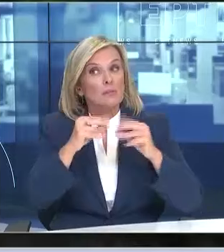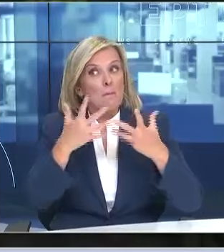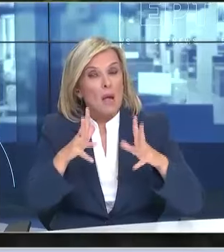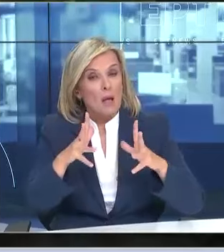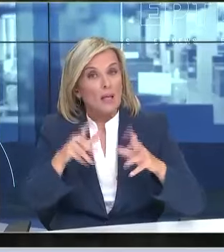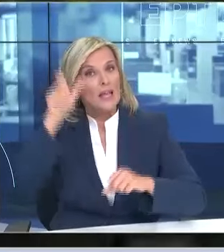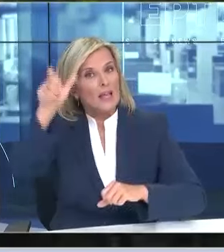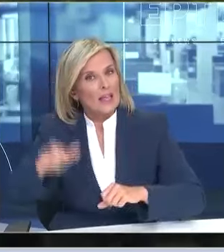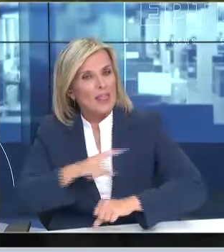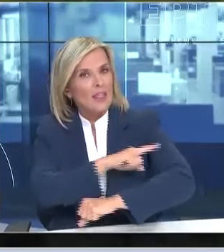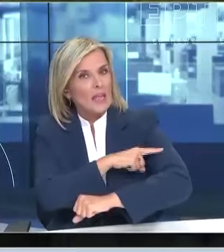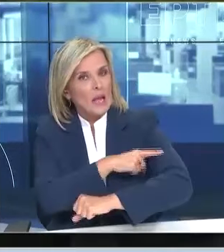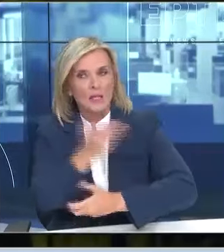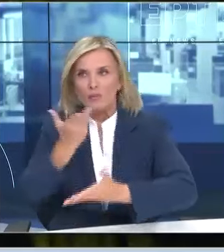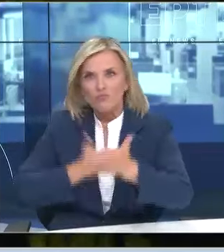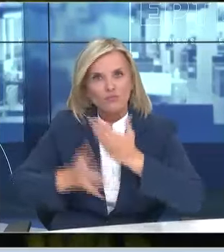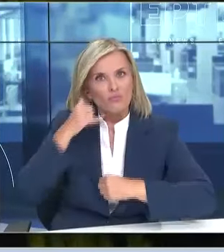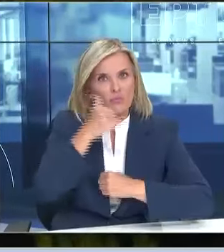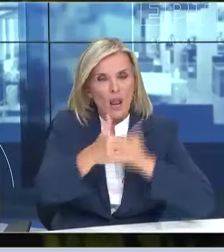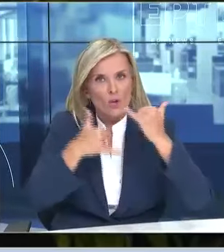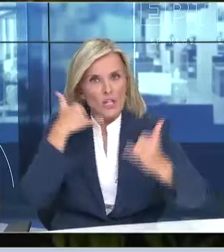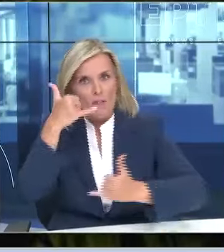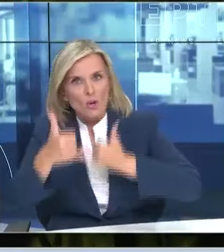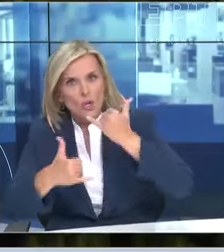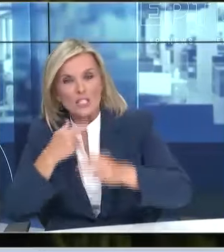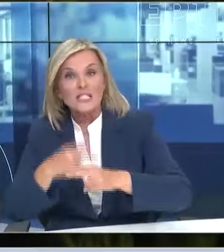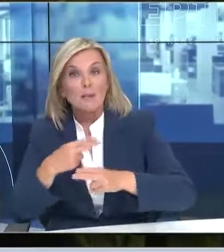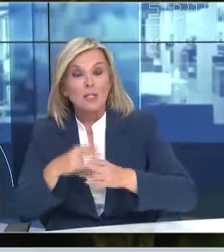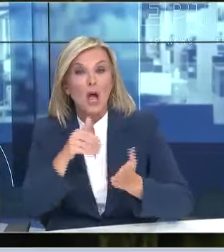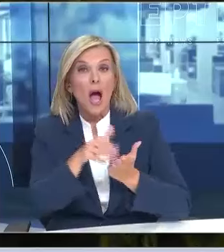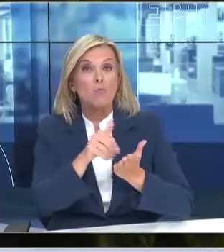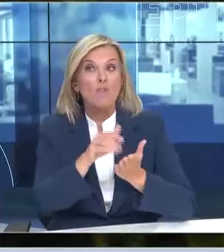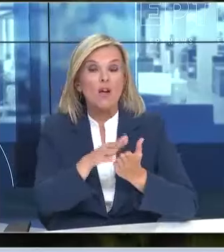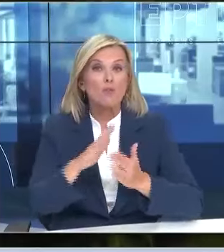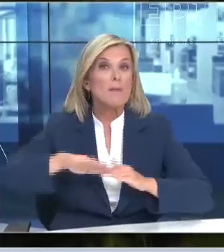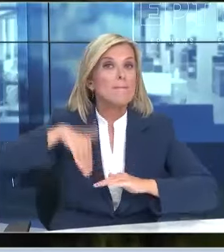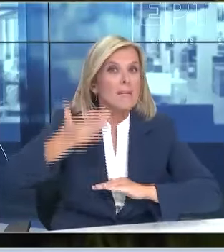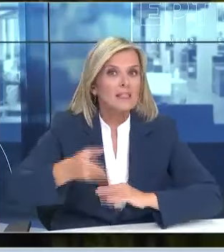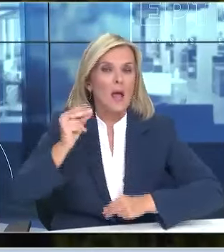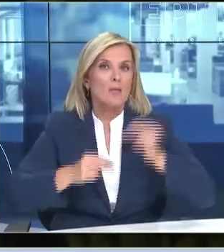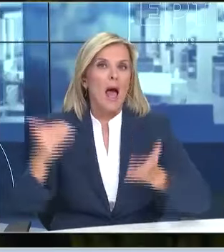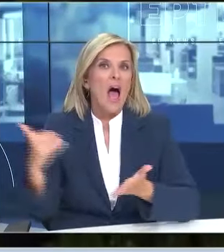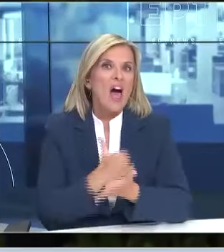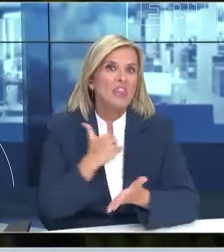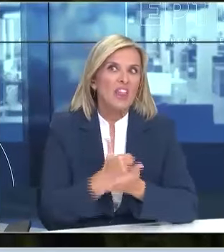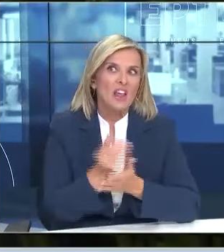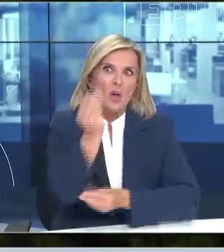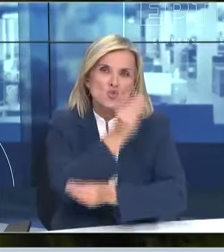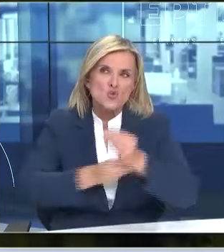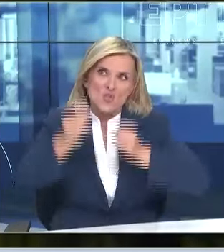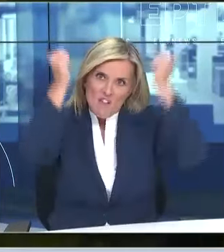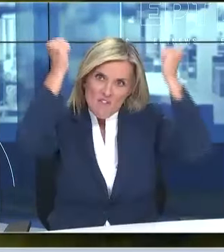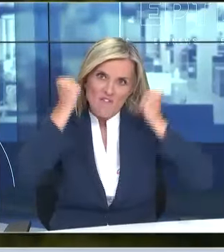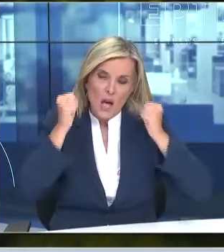ποιους κουράρουν να πάρουν ένα τηλέφωνο, να μπορούν να είναι σε επαφή. Είναι σημαντικό να αποφύγουμε άδικες επιβαρύνσεις στην